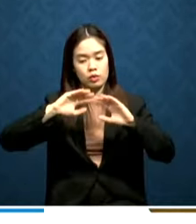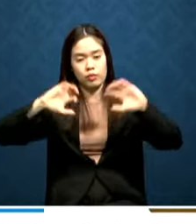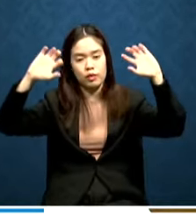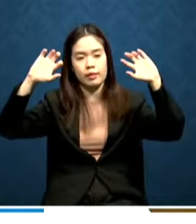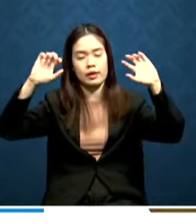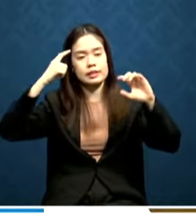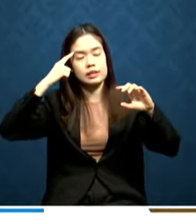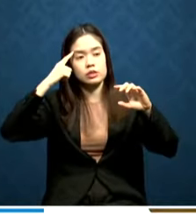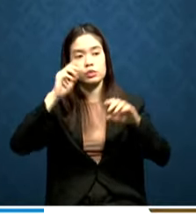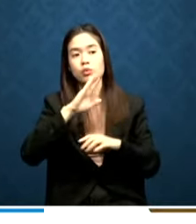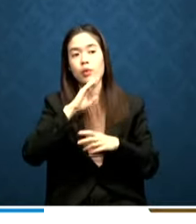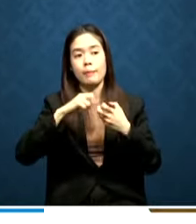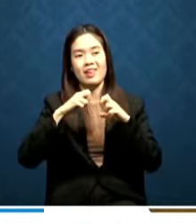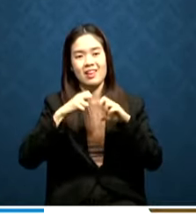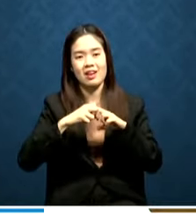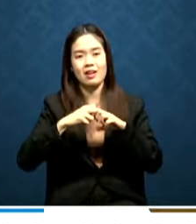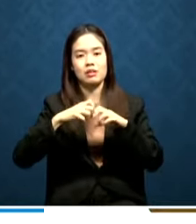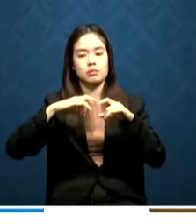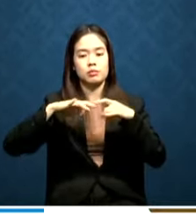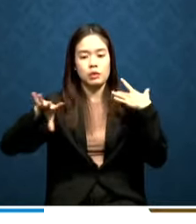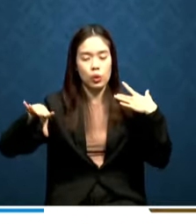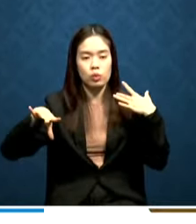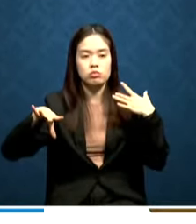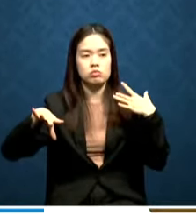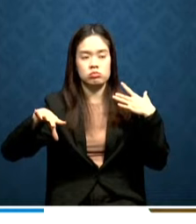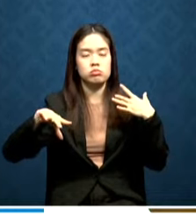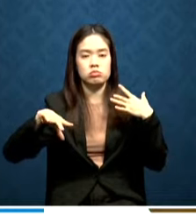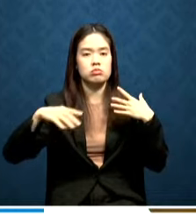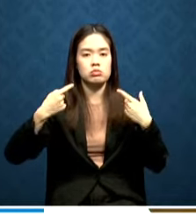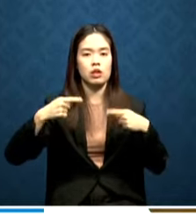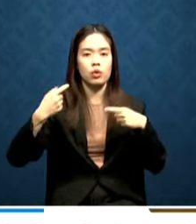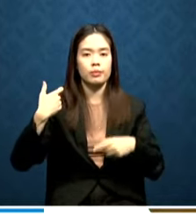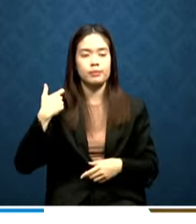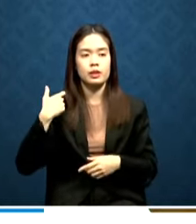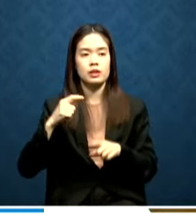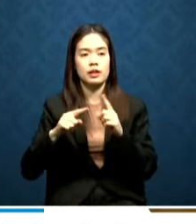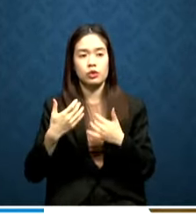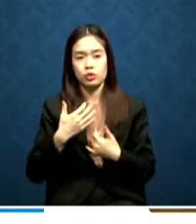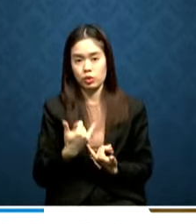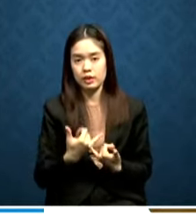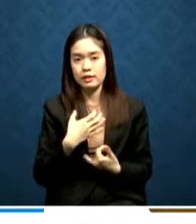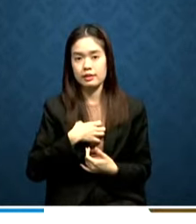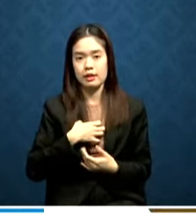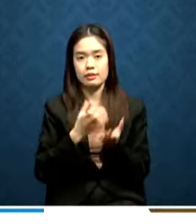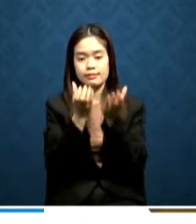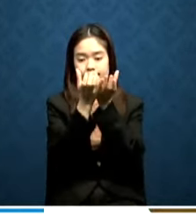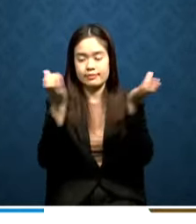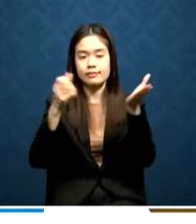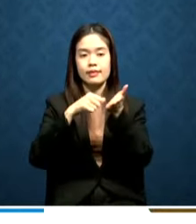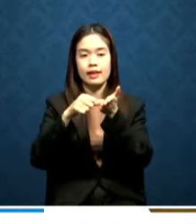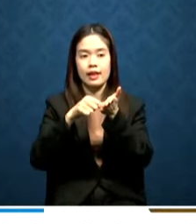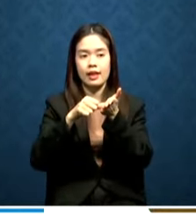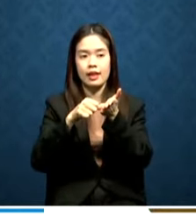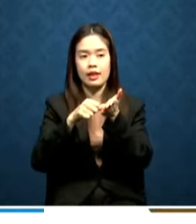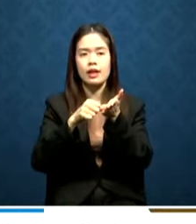ความขัดแย้งมากกว่าเนี่ยจะมีปัญหาแน่ที่เราจะแก้รัฐธรรมนูญเนี่ยสร้างความลดความขัดแย้งแต่จะกลายเป็นเพิ่มความ